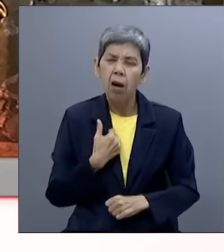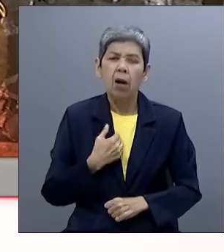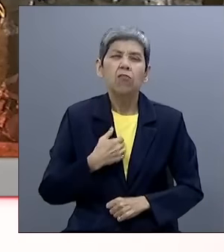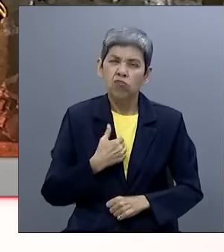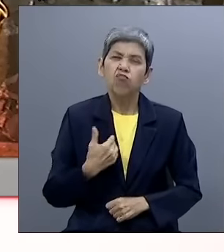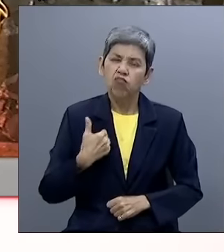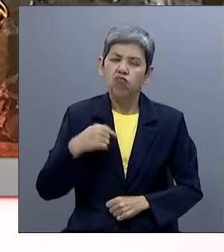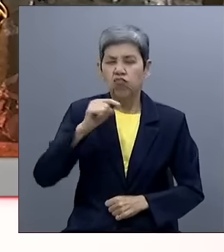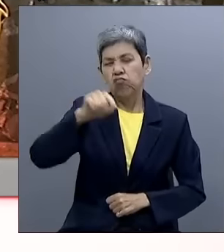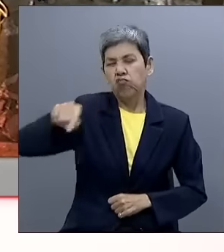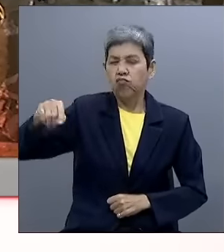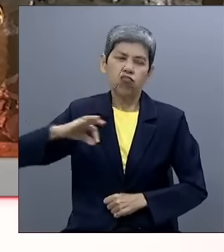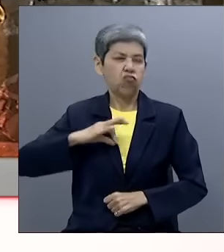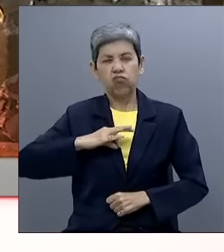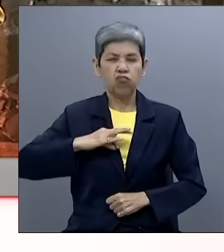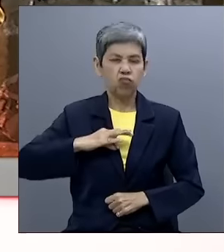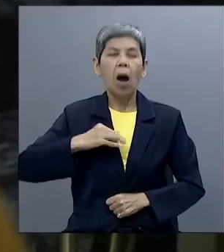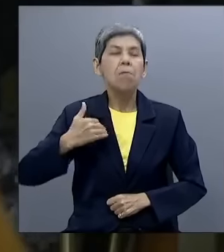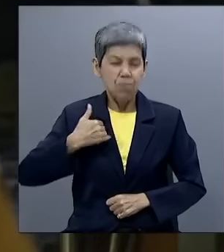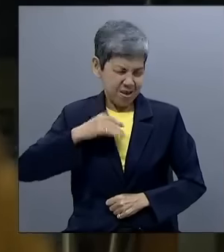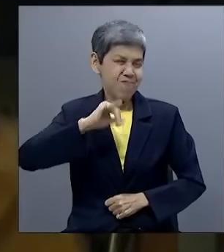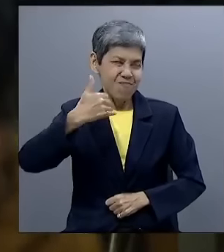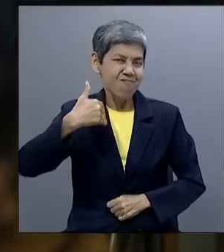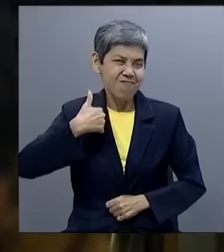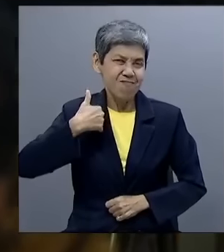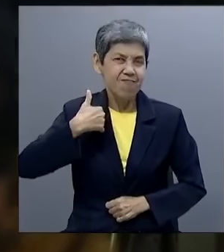วิจารณ์แล้วก็กระแสต่อต้าน